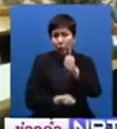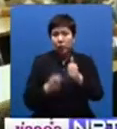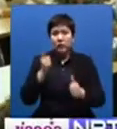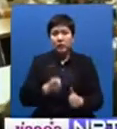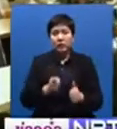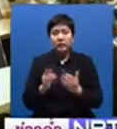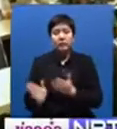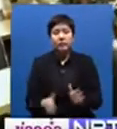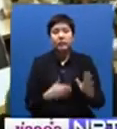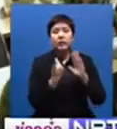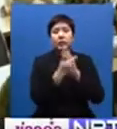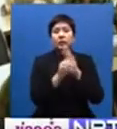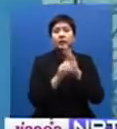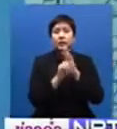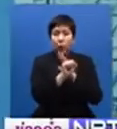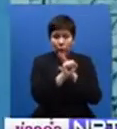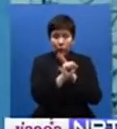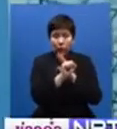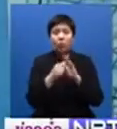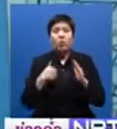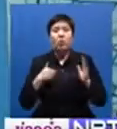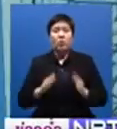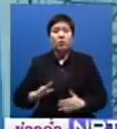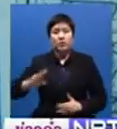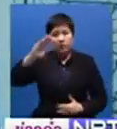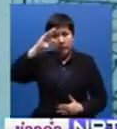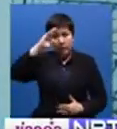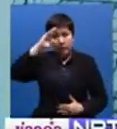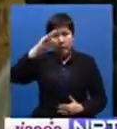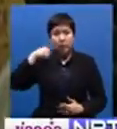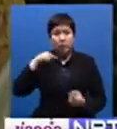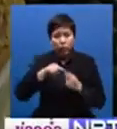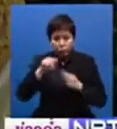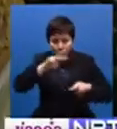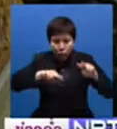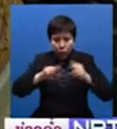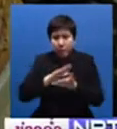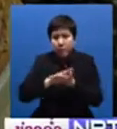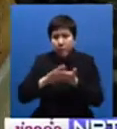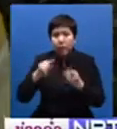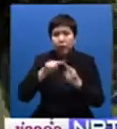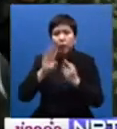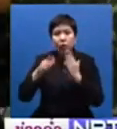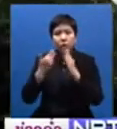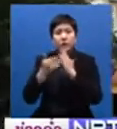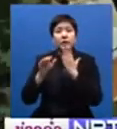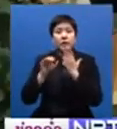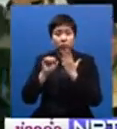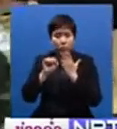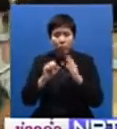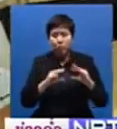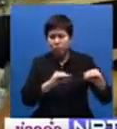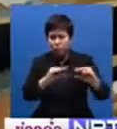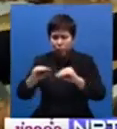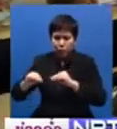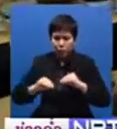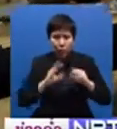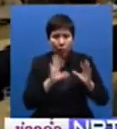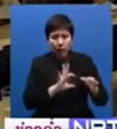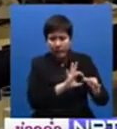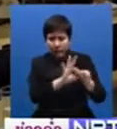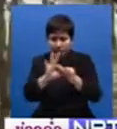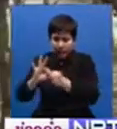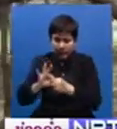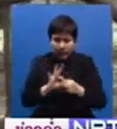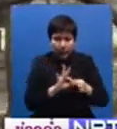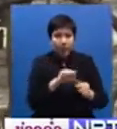จังหวัดสกลนครพลตรีกนกผู้ม่วงผู้บัญชาการกองกำลังรักษาความสงบประจำพื้นที่จังหวัดสกลนครประชุมหน่วยงานที่เกี่ยวข้องสรุป